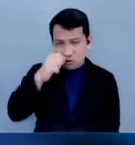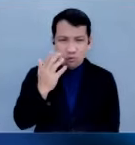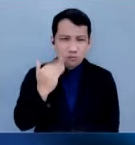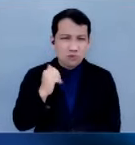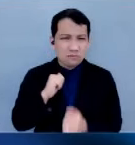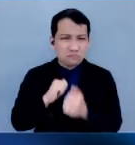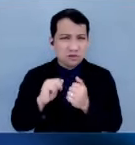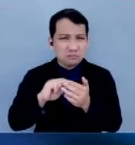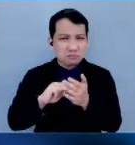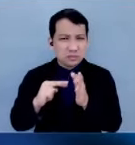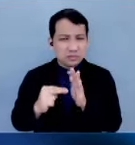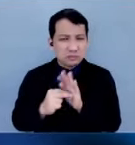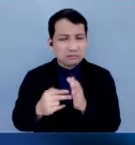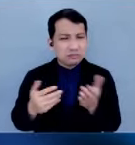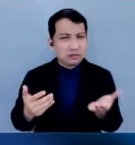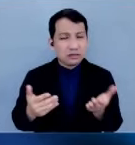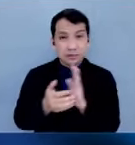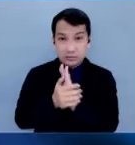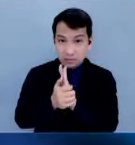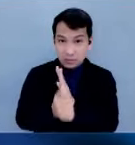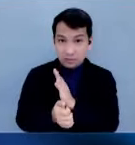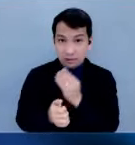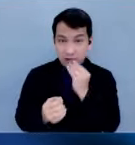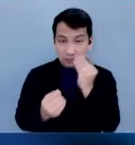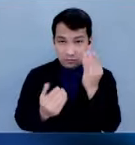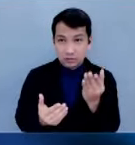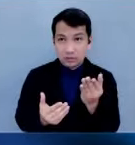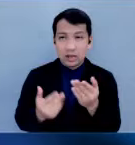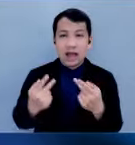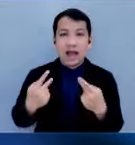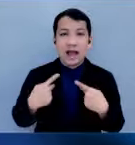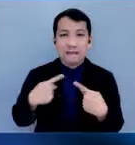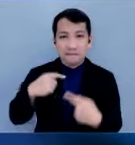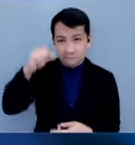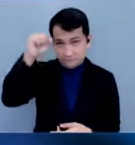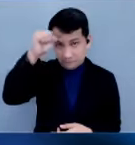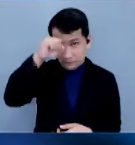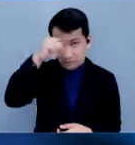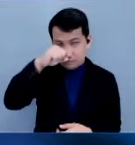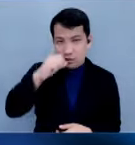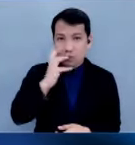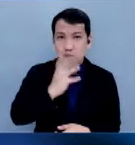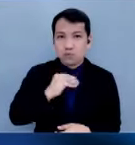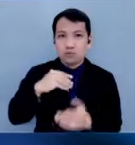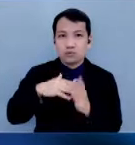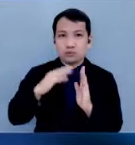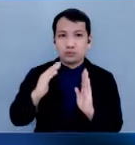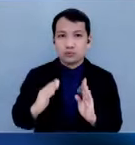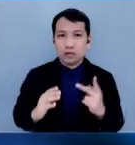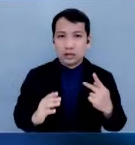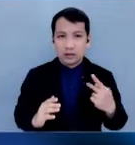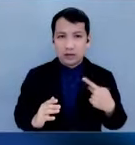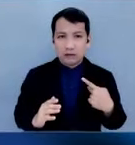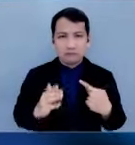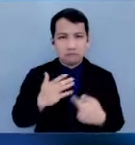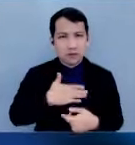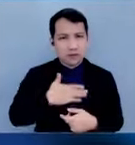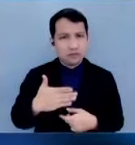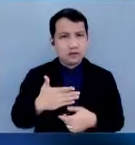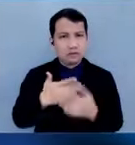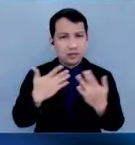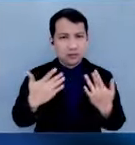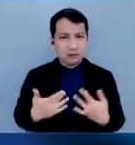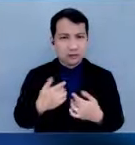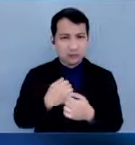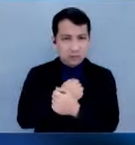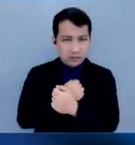So, Skills and Drills offer dance scholars. No? So, for those students na they are into passion in dancing, they love to